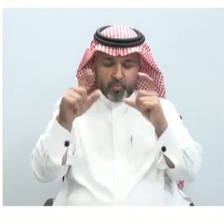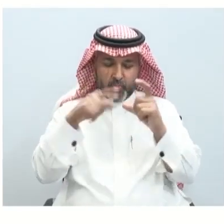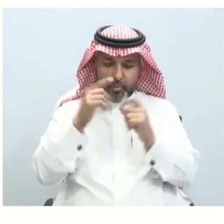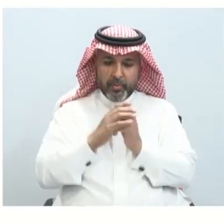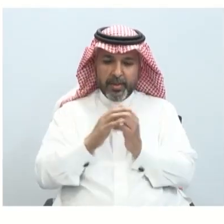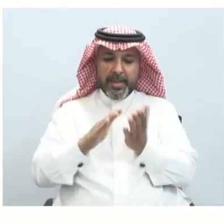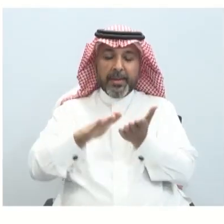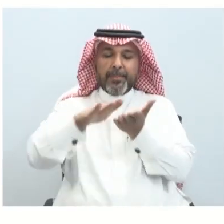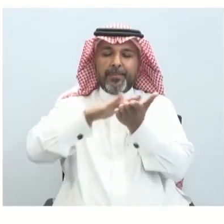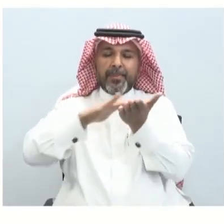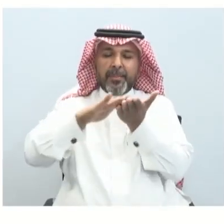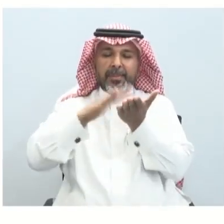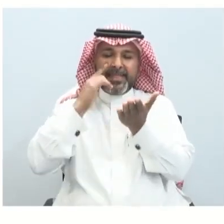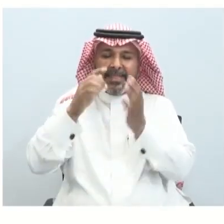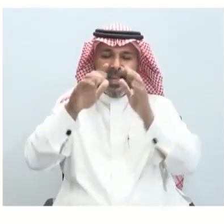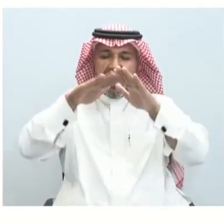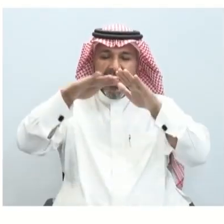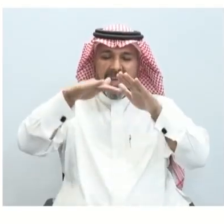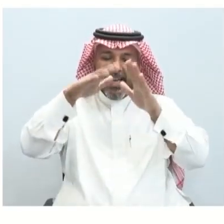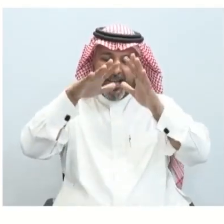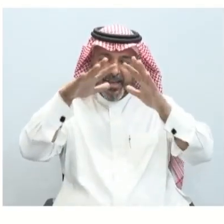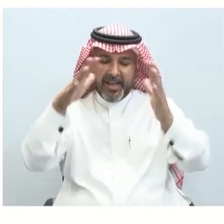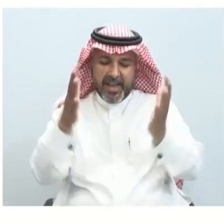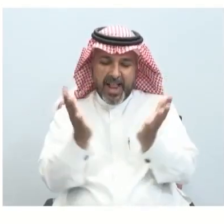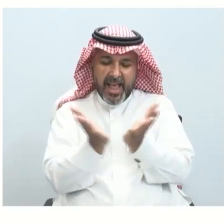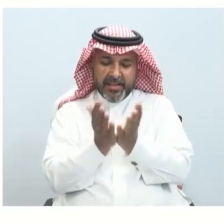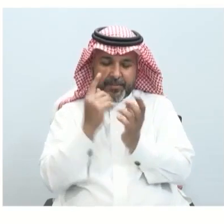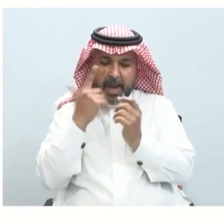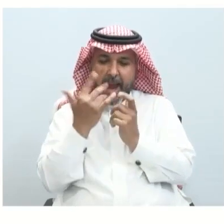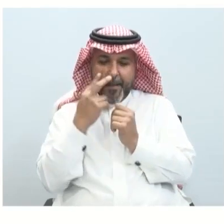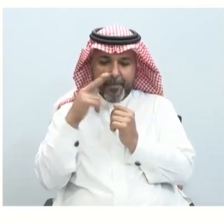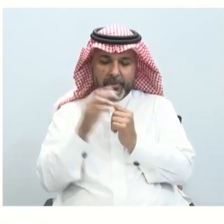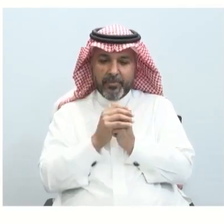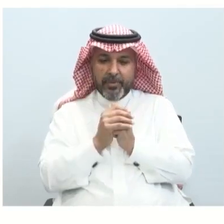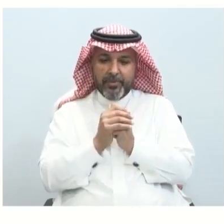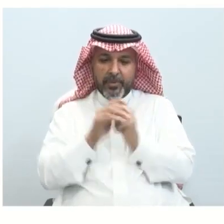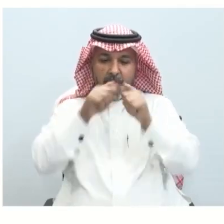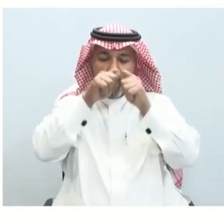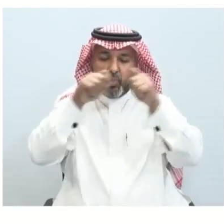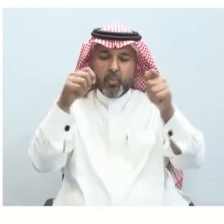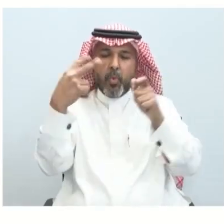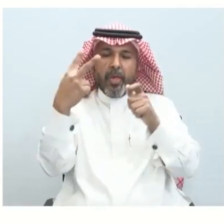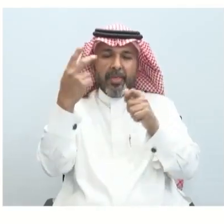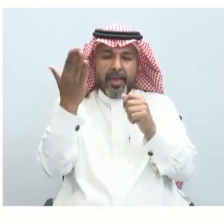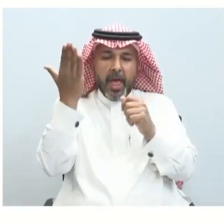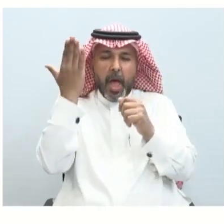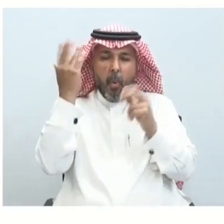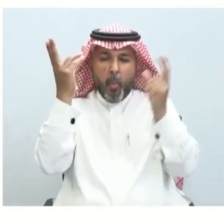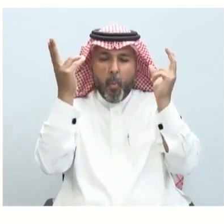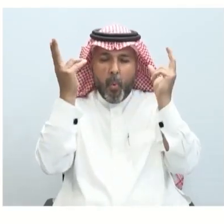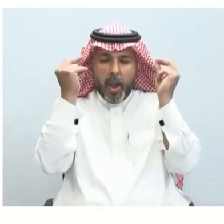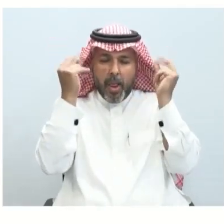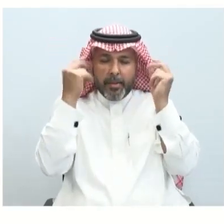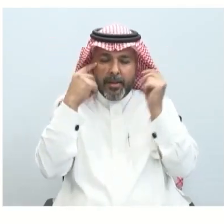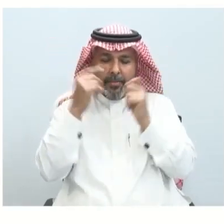نسبه مساحه السطح الى الحجم هنا يظهر لنا طول هذا الغشاء اثنين ومثل ما تعلمنا نحن نقوم بحسبه